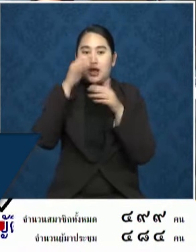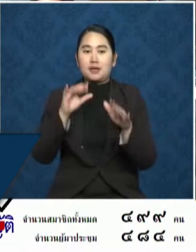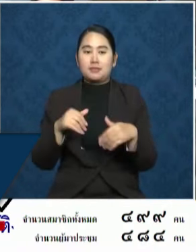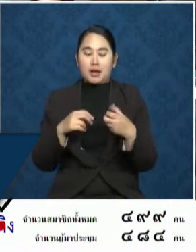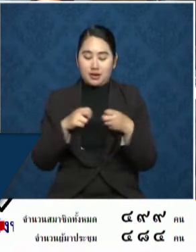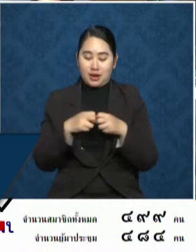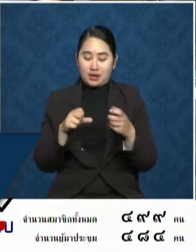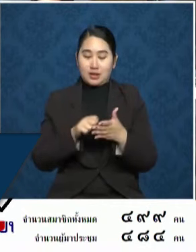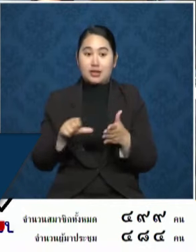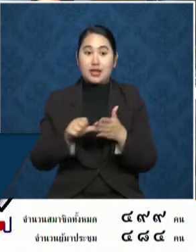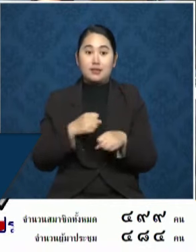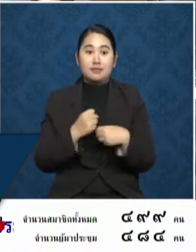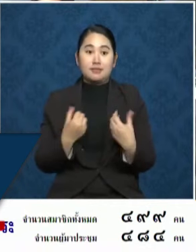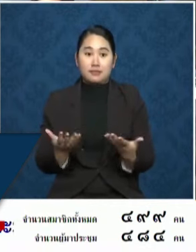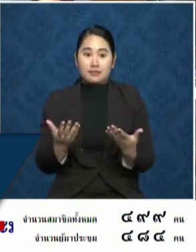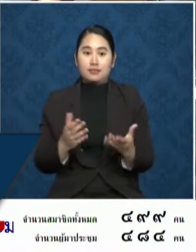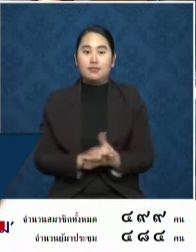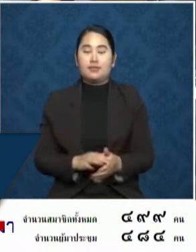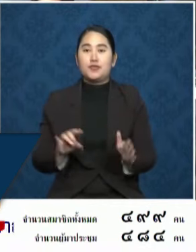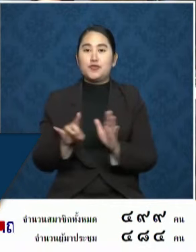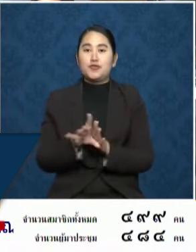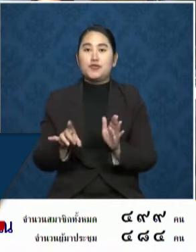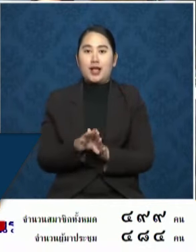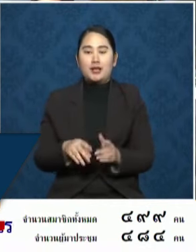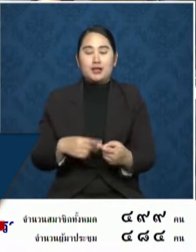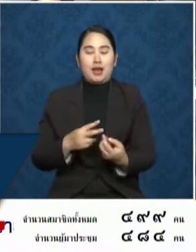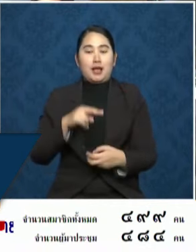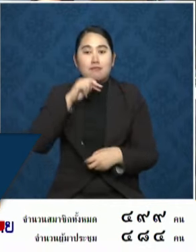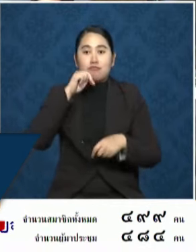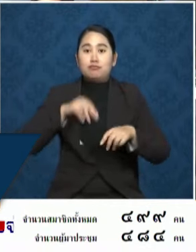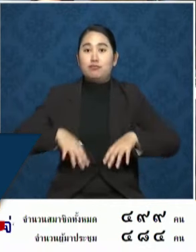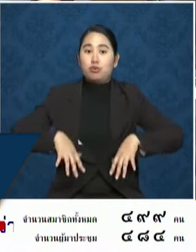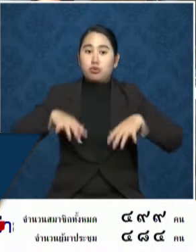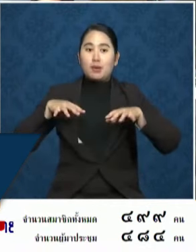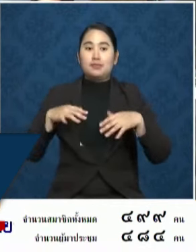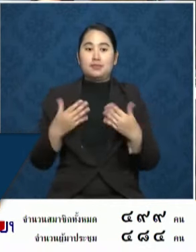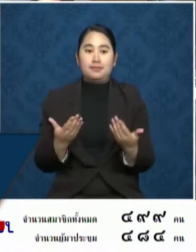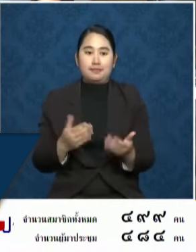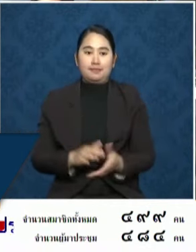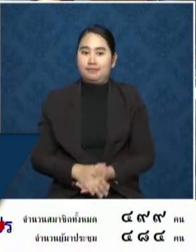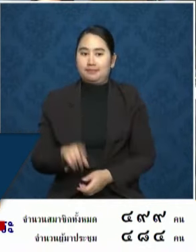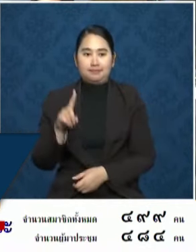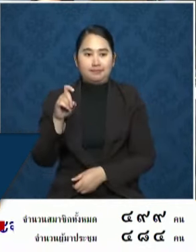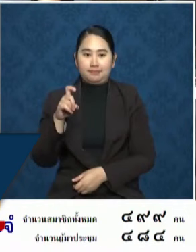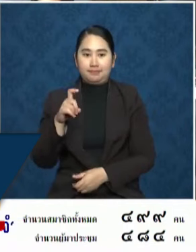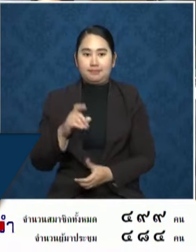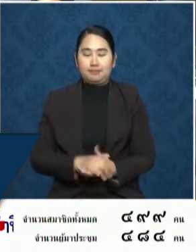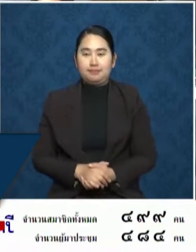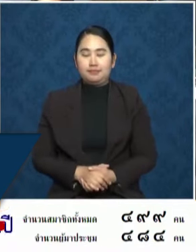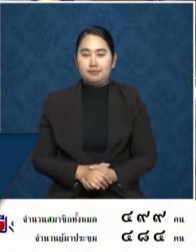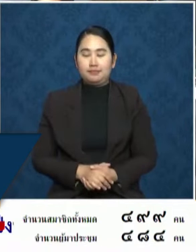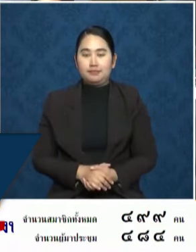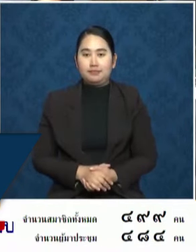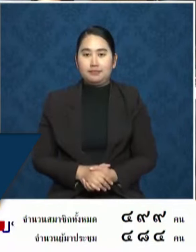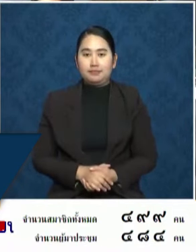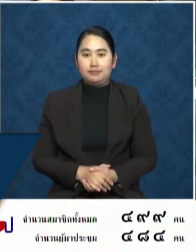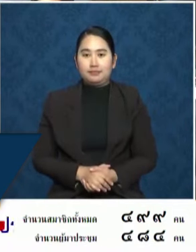ไรสุดท้ายปล่อยคนต้นน้ำไปตามเวรตามกรรมอย่างงี้ใช้ไม่ได้ครับ